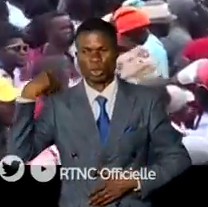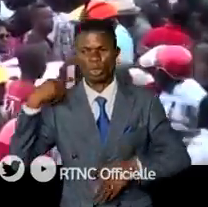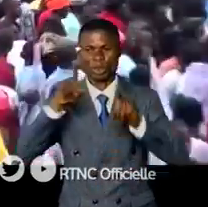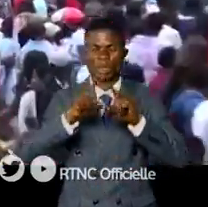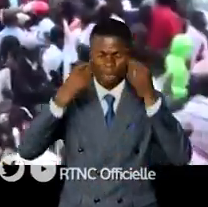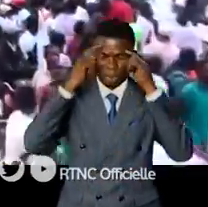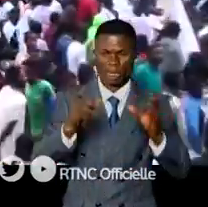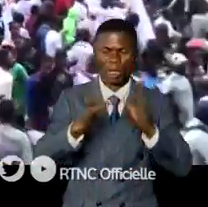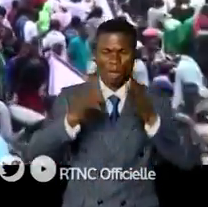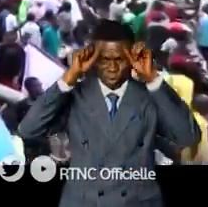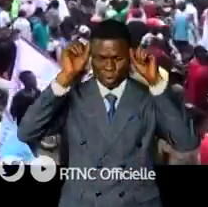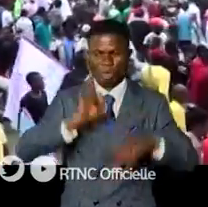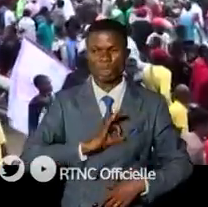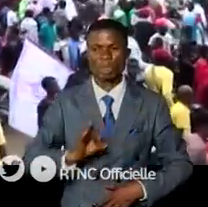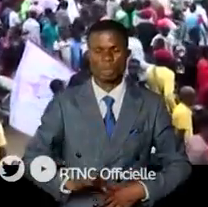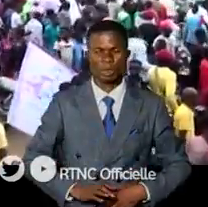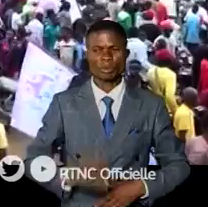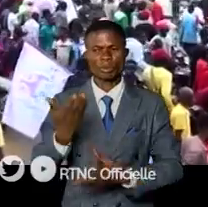Fanti